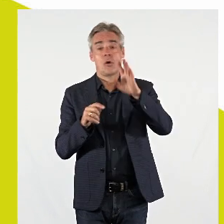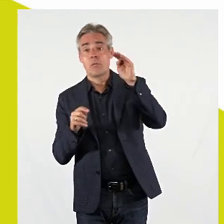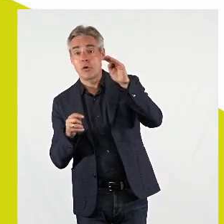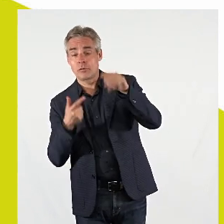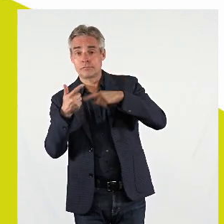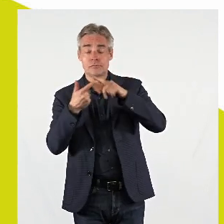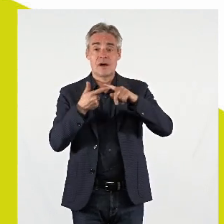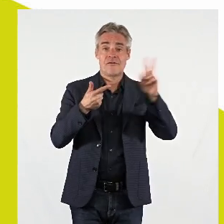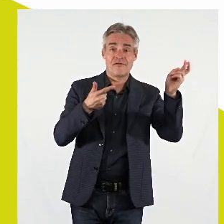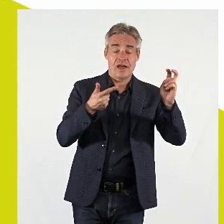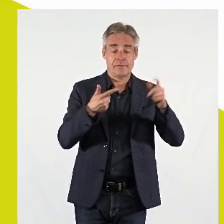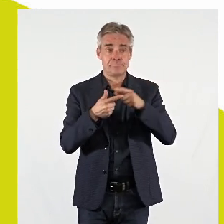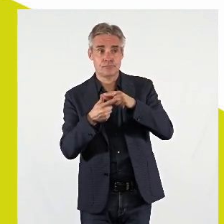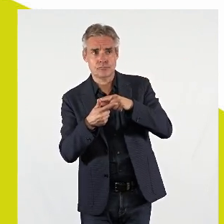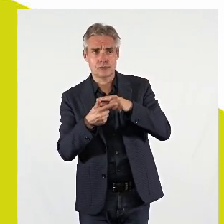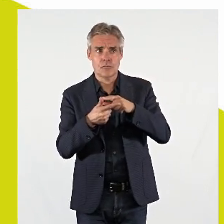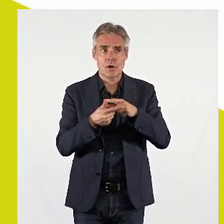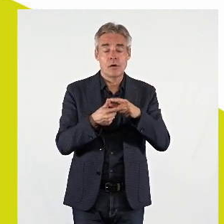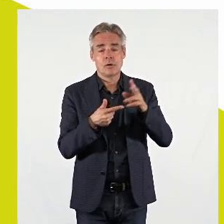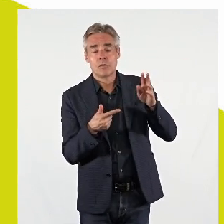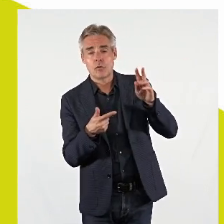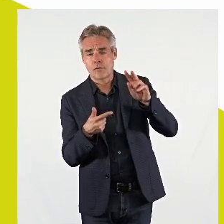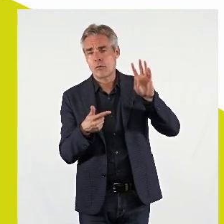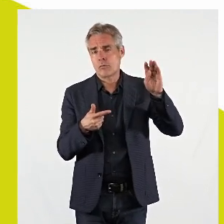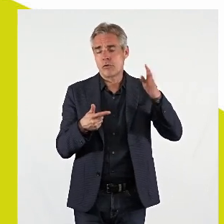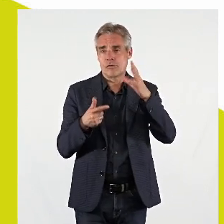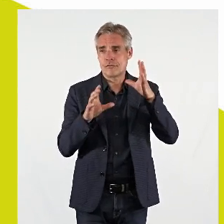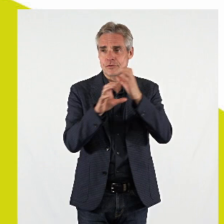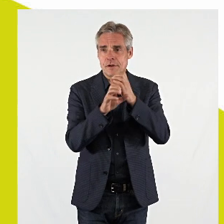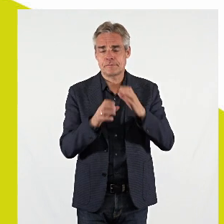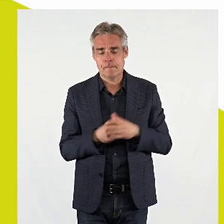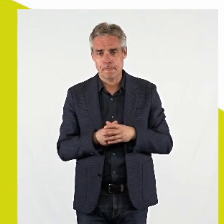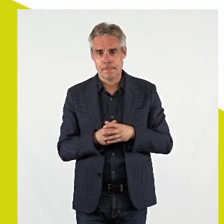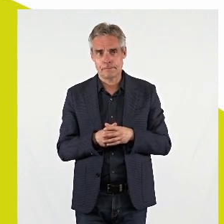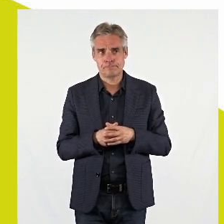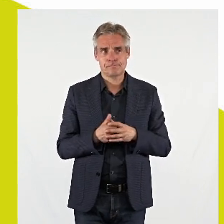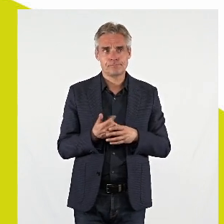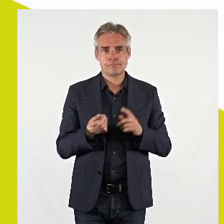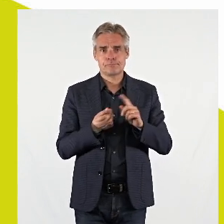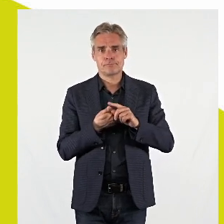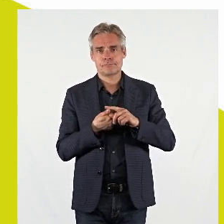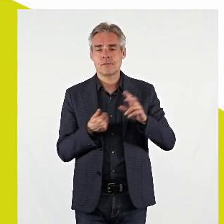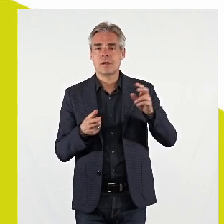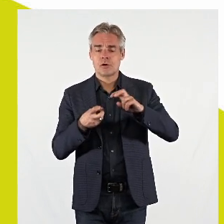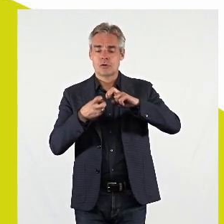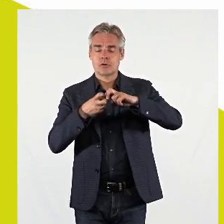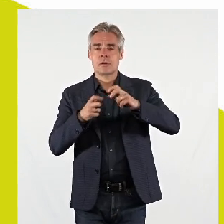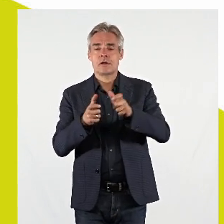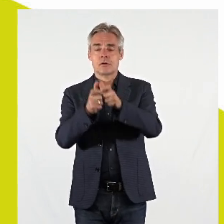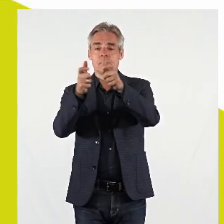la courbe verte, ou bleu de Prusse, bleu foncé, c'est qu'en fait, les structures